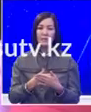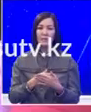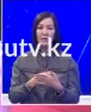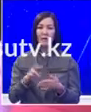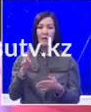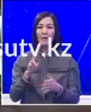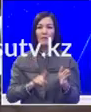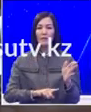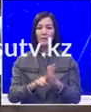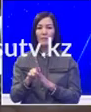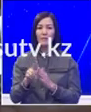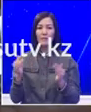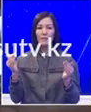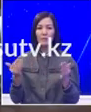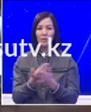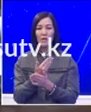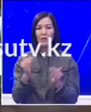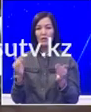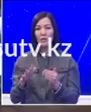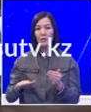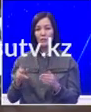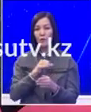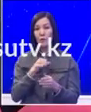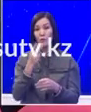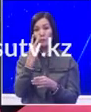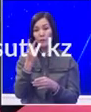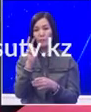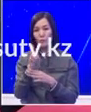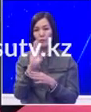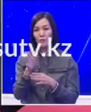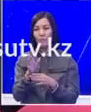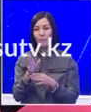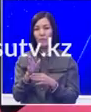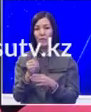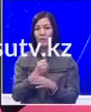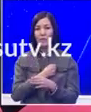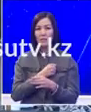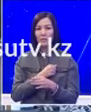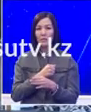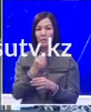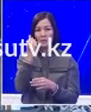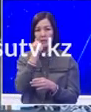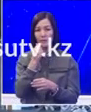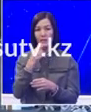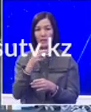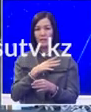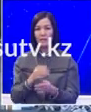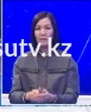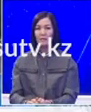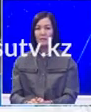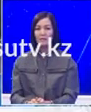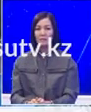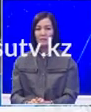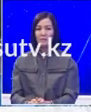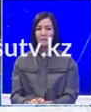жаңа шағын ауданға барып мәселені көзбен көретінін жеткізді. Қала дамуына айрықша жанашырлық үшін алғыс айтты.